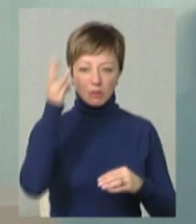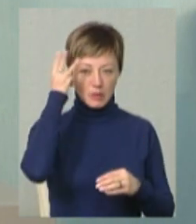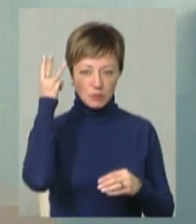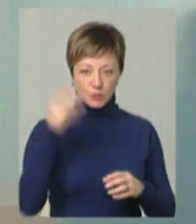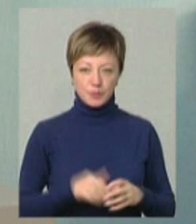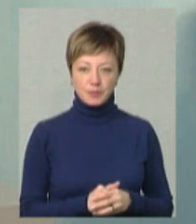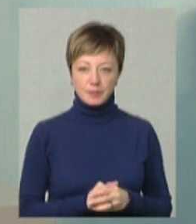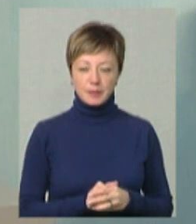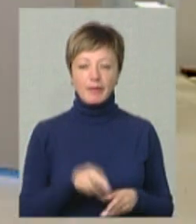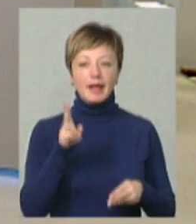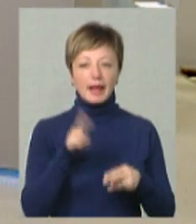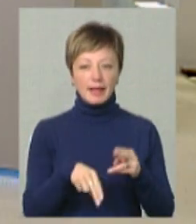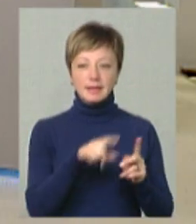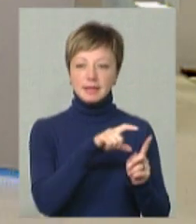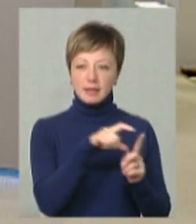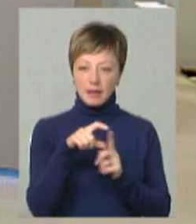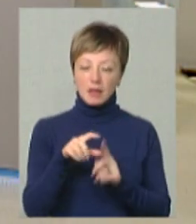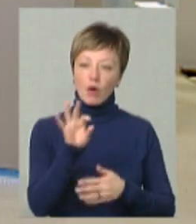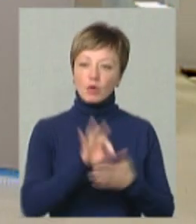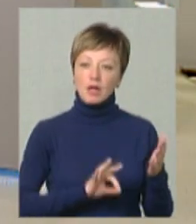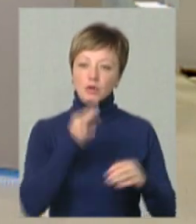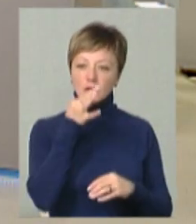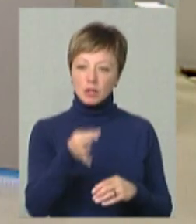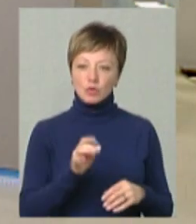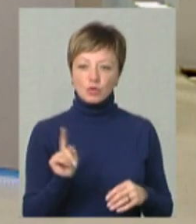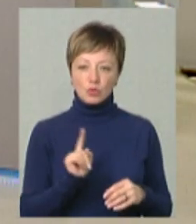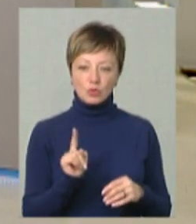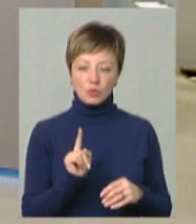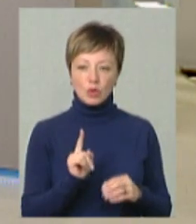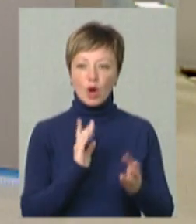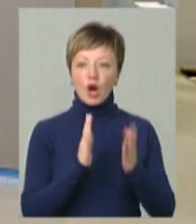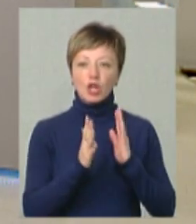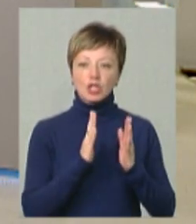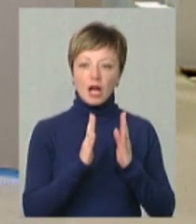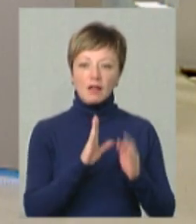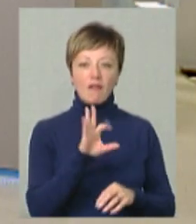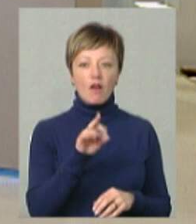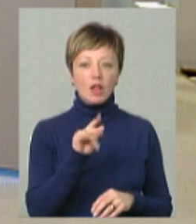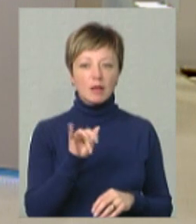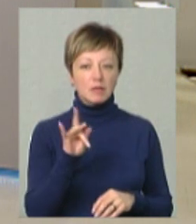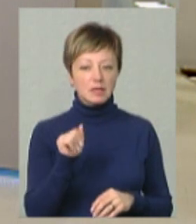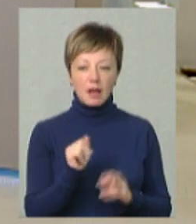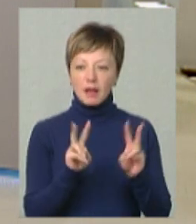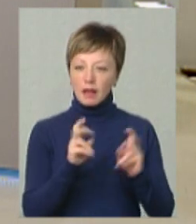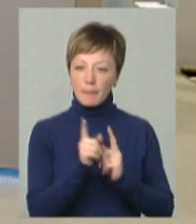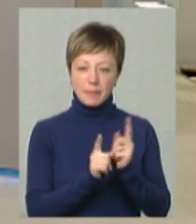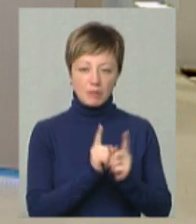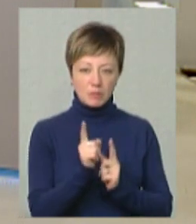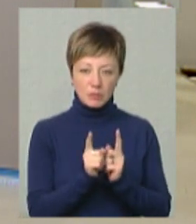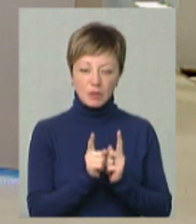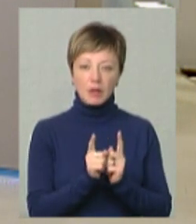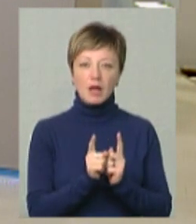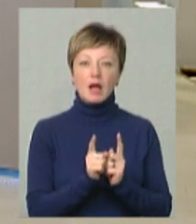центру. Кінець цитати. Одразу скажу, що Хрещатик і Володимирська не перейменовувались, так само як Приморський